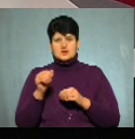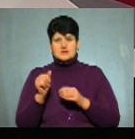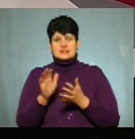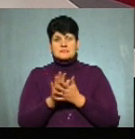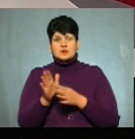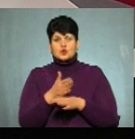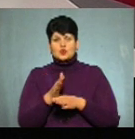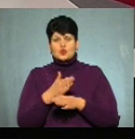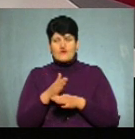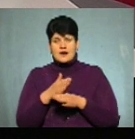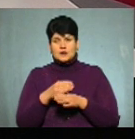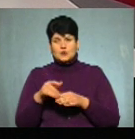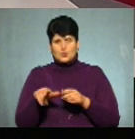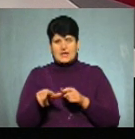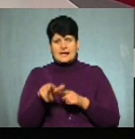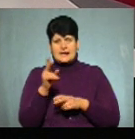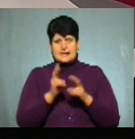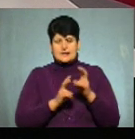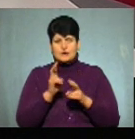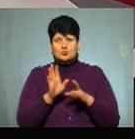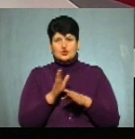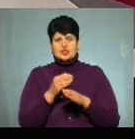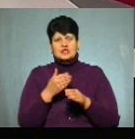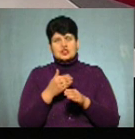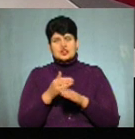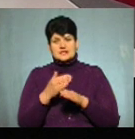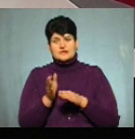яка також буде частину відсортовувати